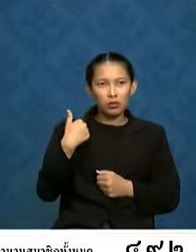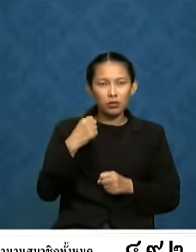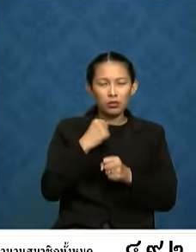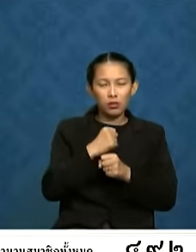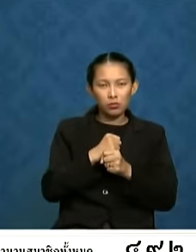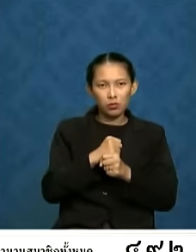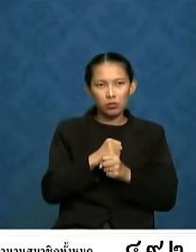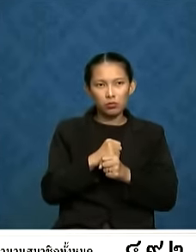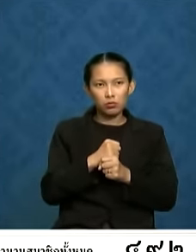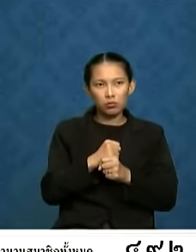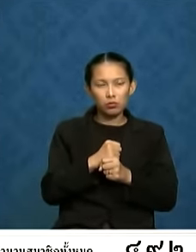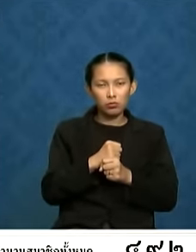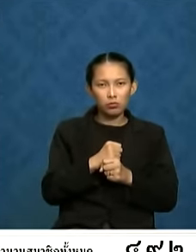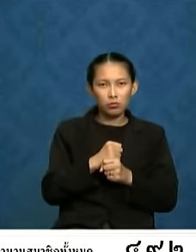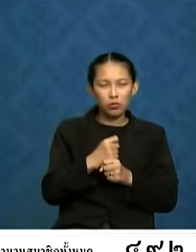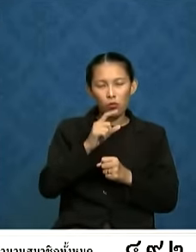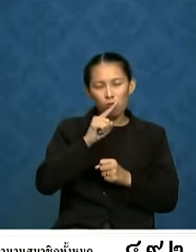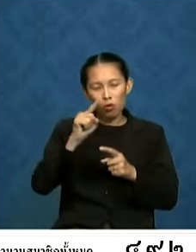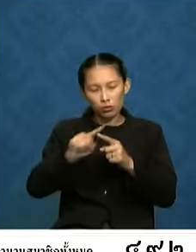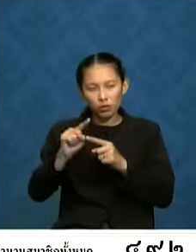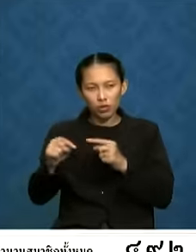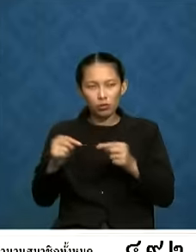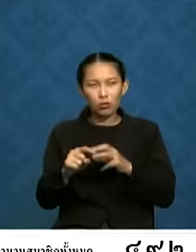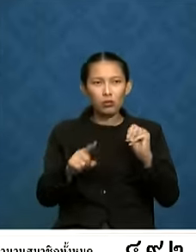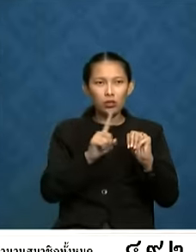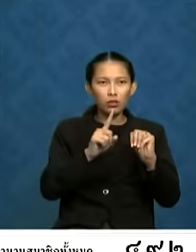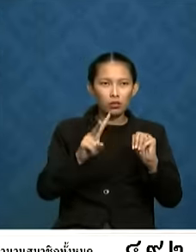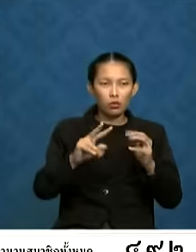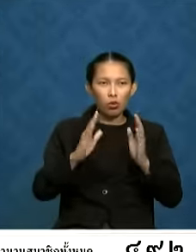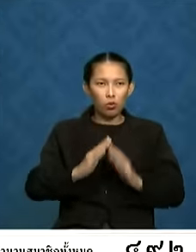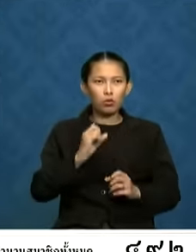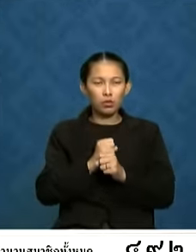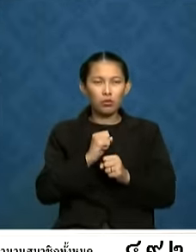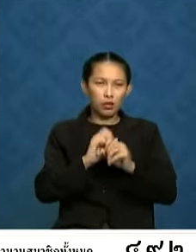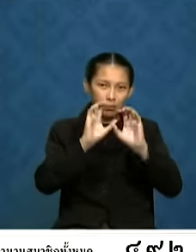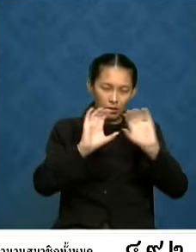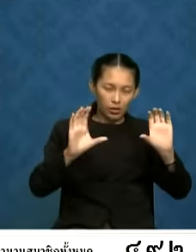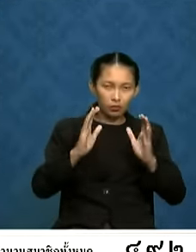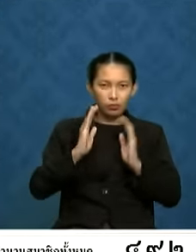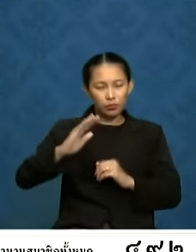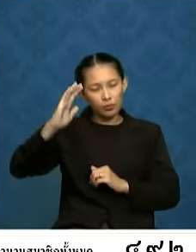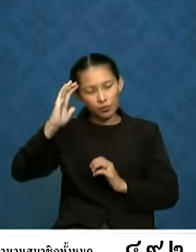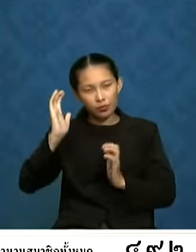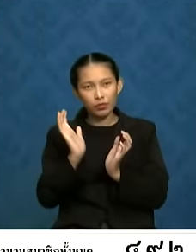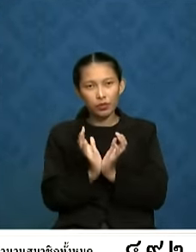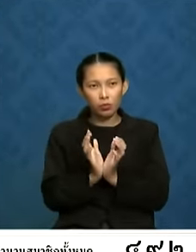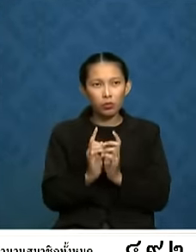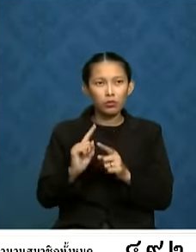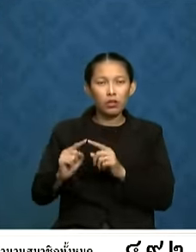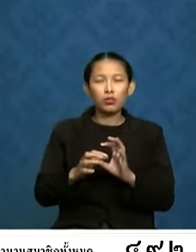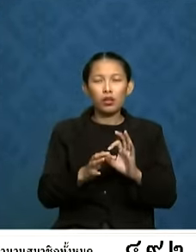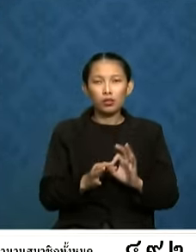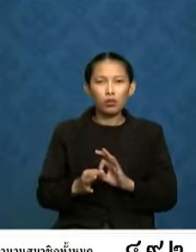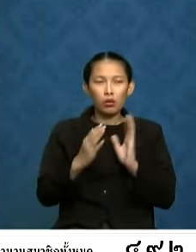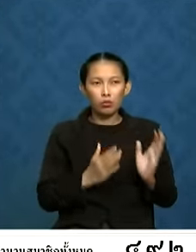ด้วยมาตรา 112เนี่ยต้องยยอมรับกันตรงๆว่าบางครั้งเนี่ยเจ้าหน้าที่ของรัฐเจ้าหน้าที่ตำรวจนะครับที่อยู่ในเกี่ยวข้องกับ